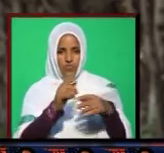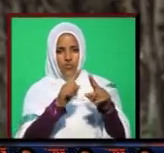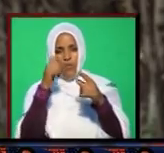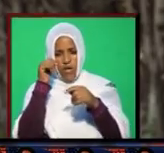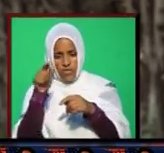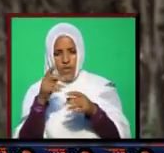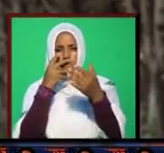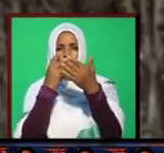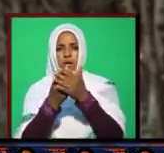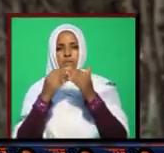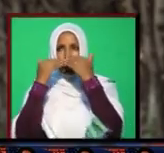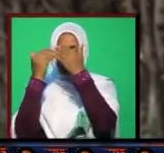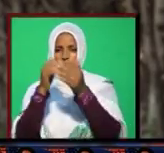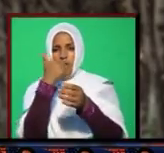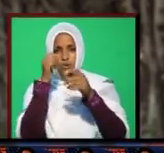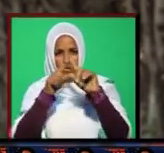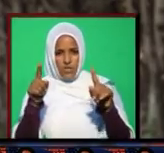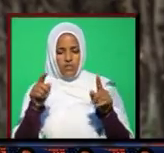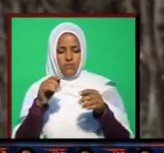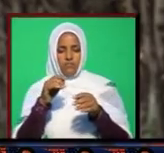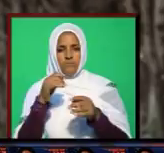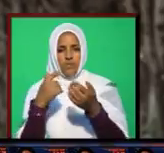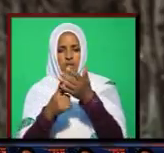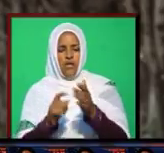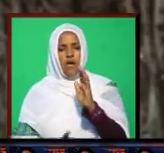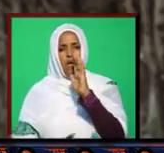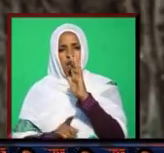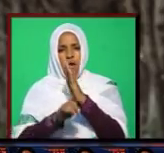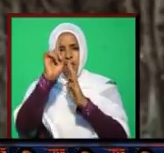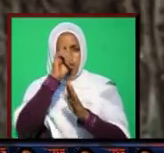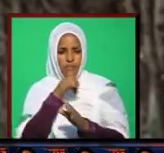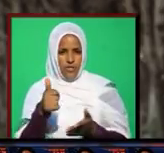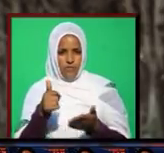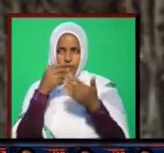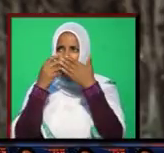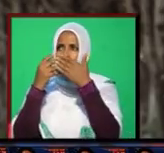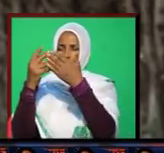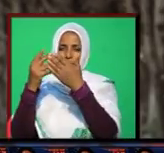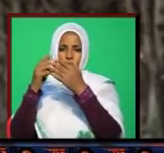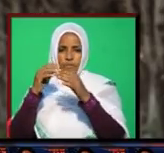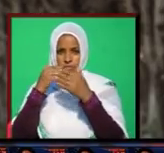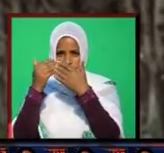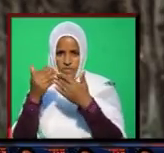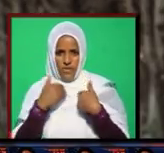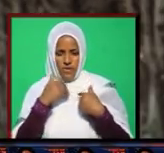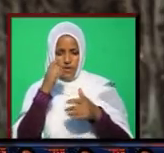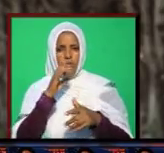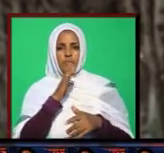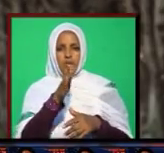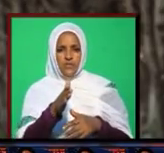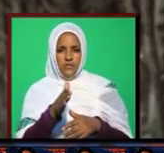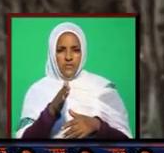ቀጥሎ እንዲያውም አንተማ መልካም ታመሰግናለህ፣ ሌላው ግን አይታነጽበትም ብሏል። መልካም ታመሰግናለህ። እኔ